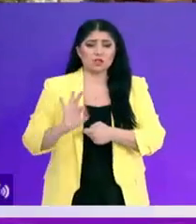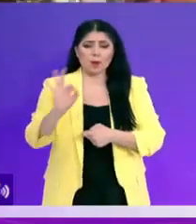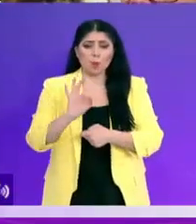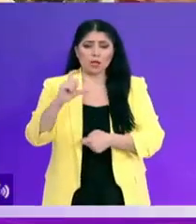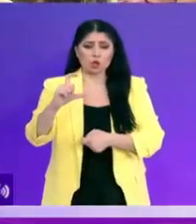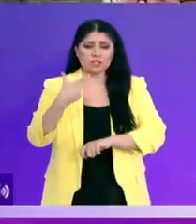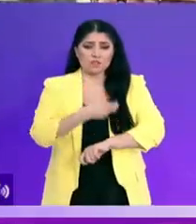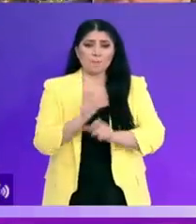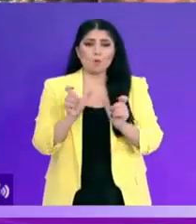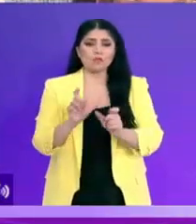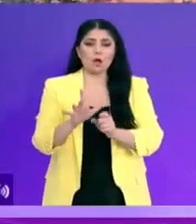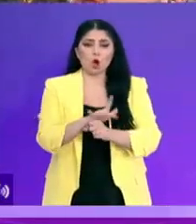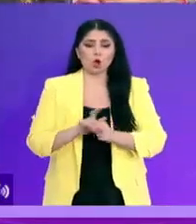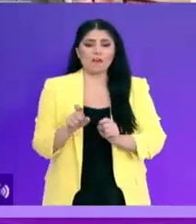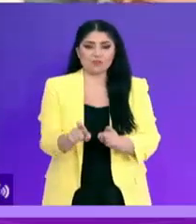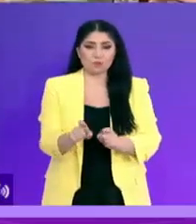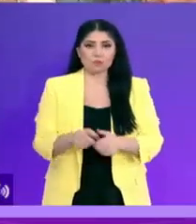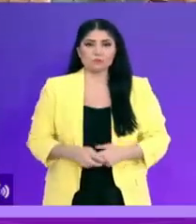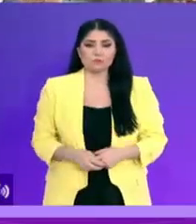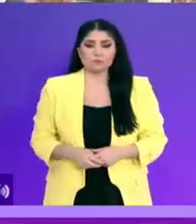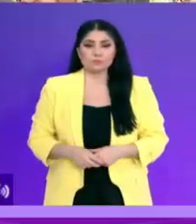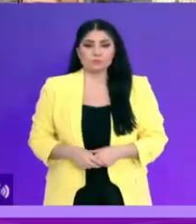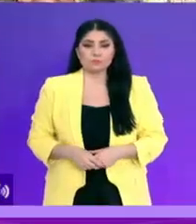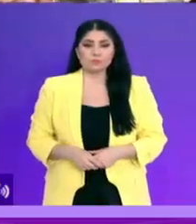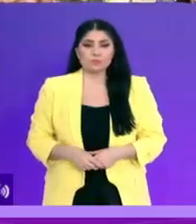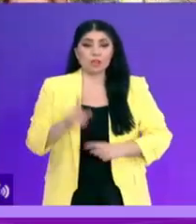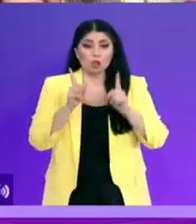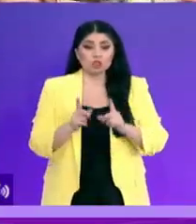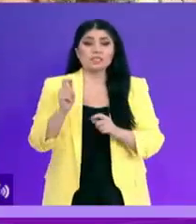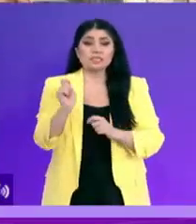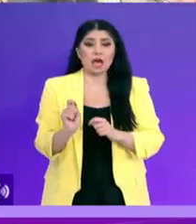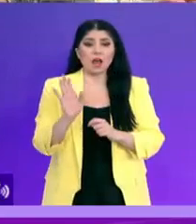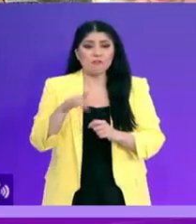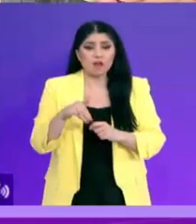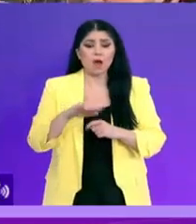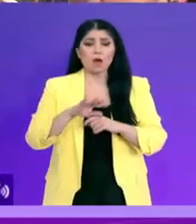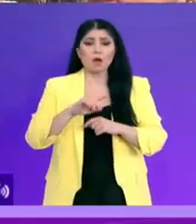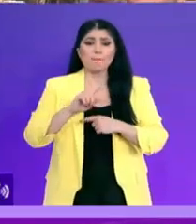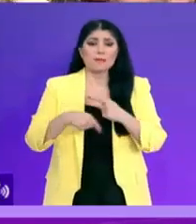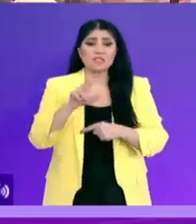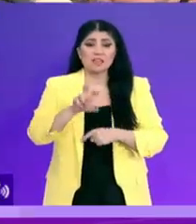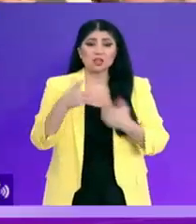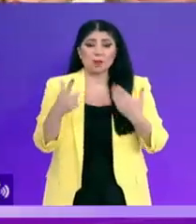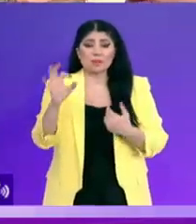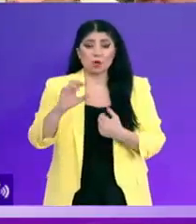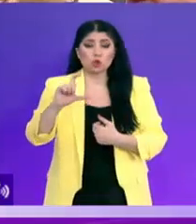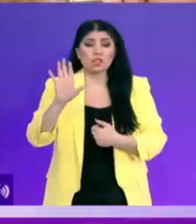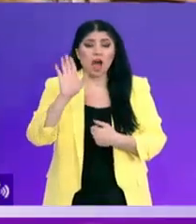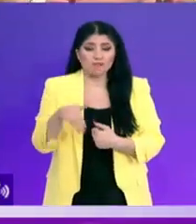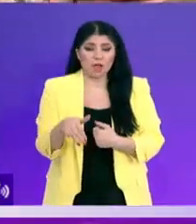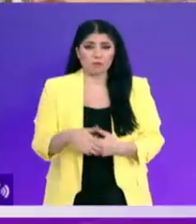de vaccin anti-COVID-19, asta în condițiile în care țara noastră avea pe stoc peste 37 de milioane de doze.